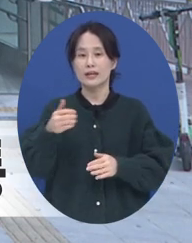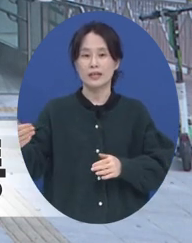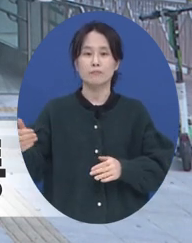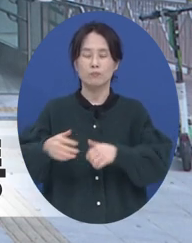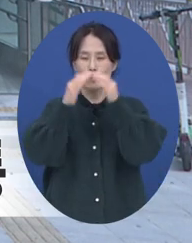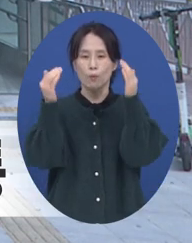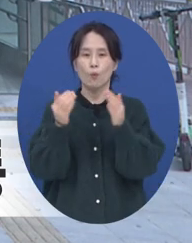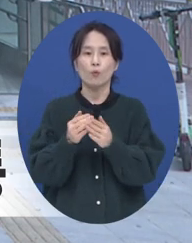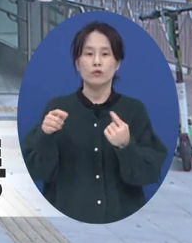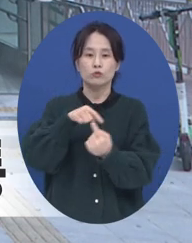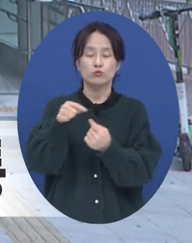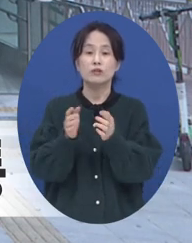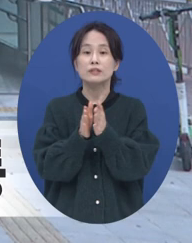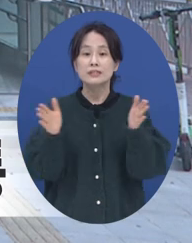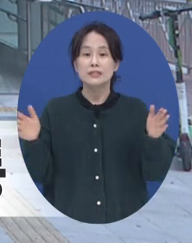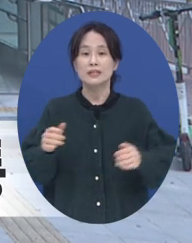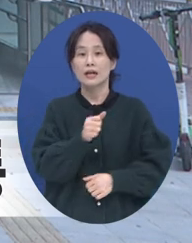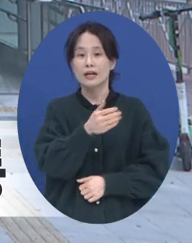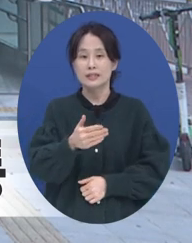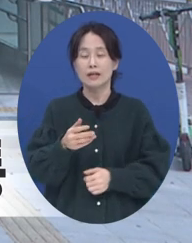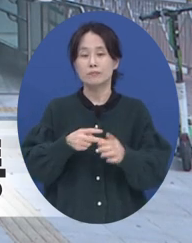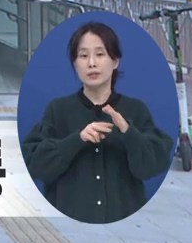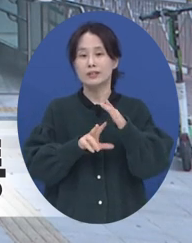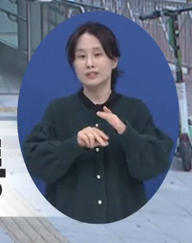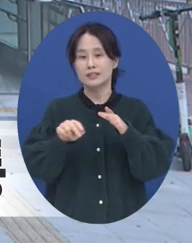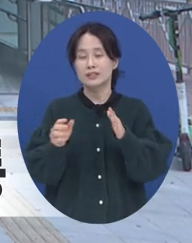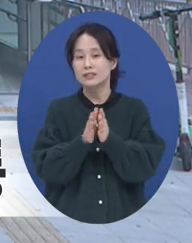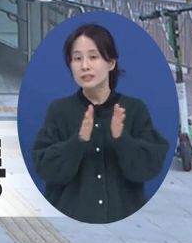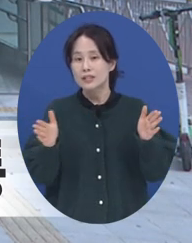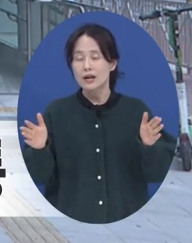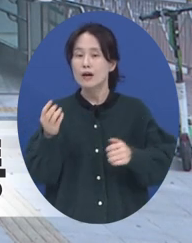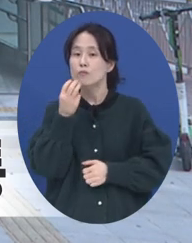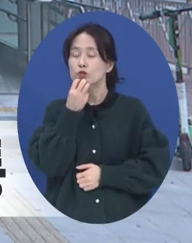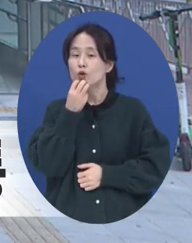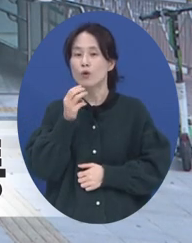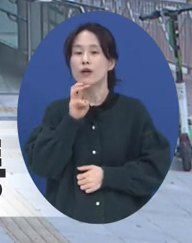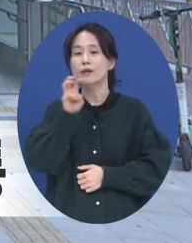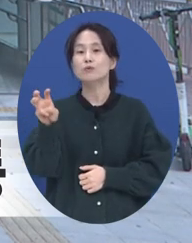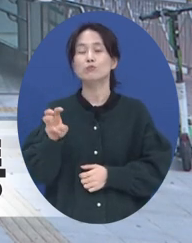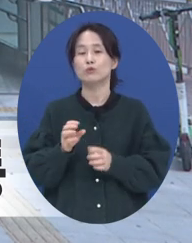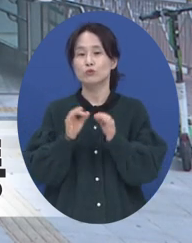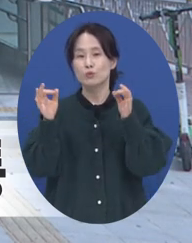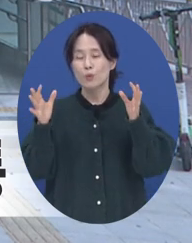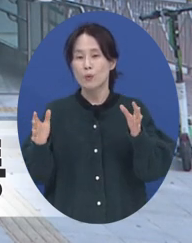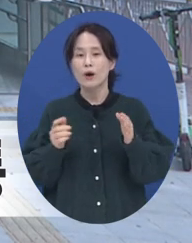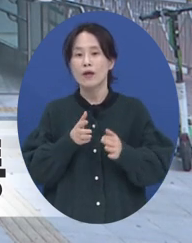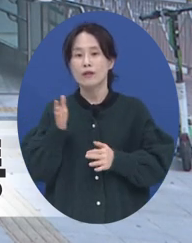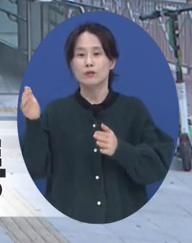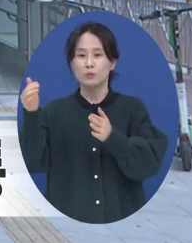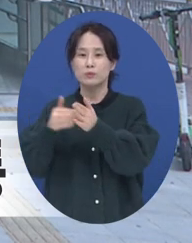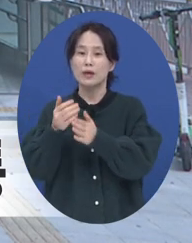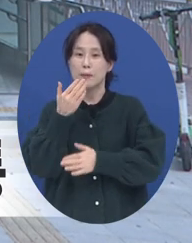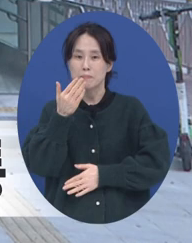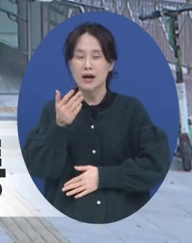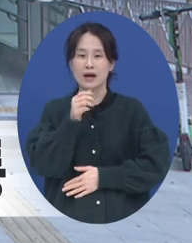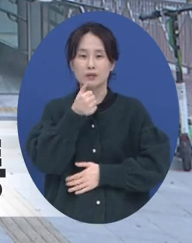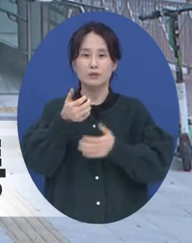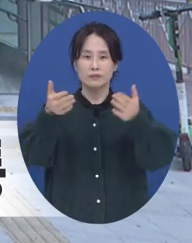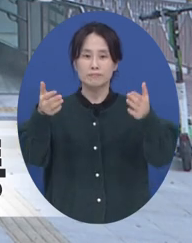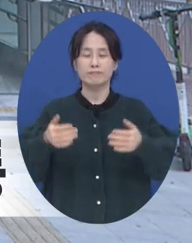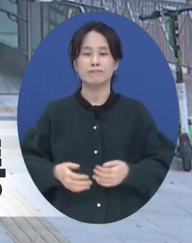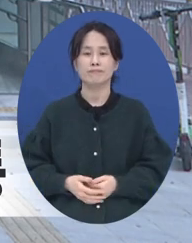구간이 개통됐는데요. 하남선을 타면 서울 도심까지 30분 안으로 닿을 수 있습니다. 최창순 기자가